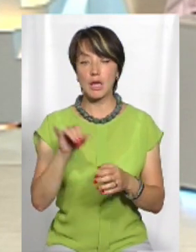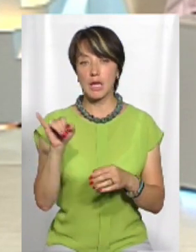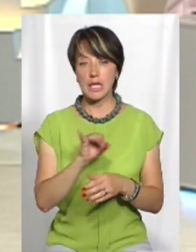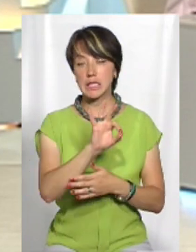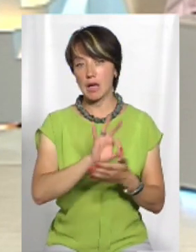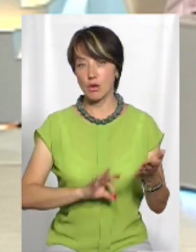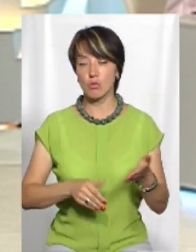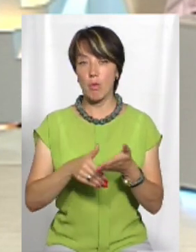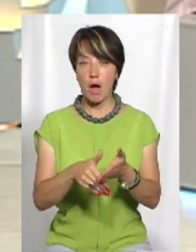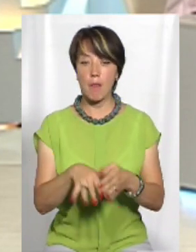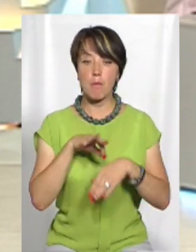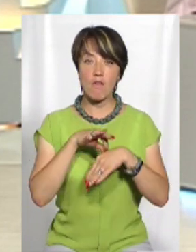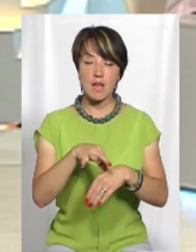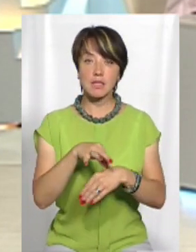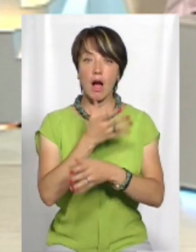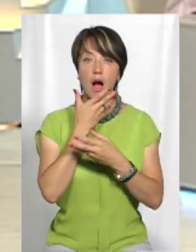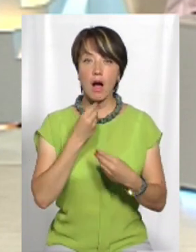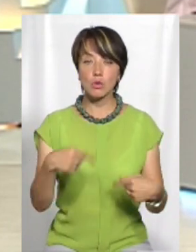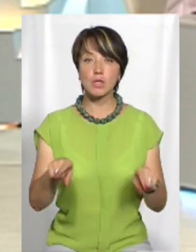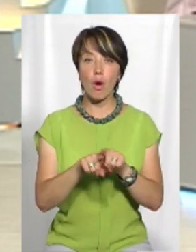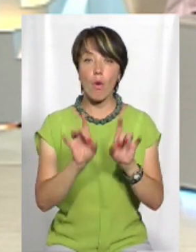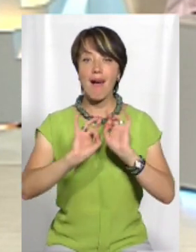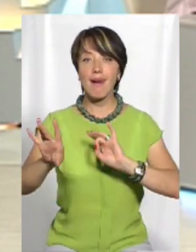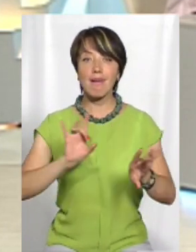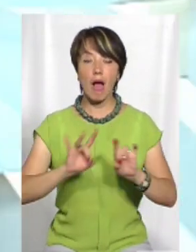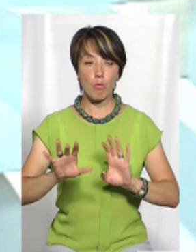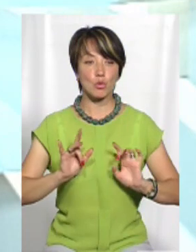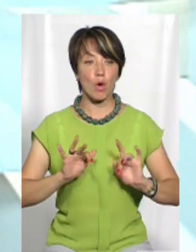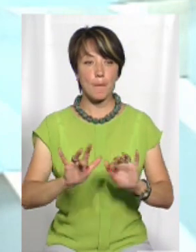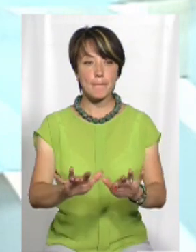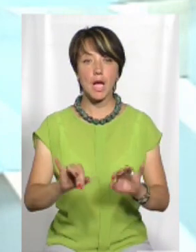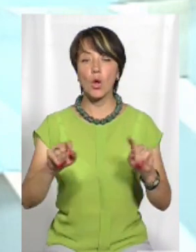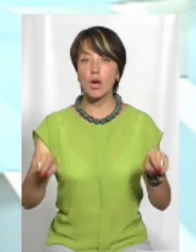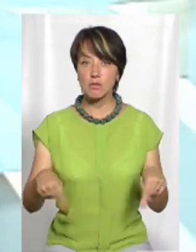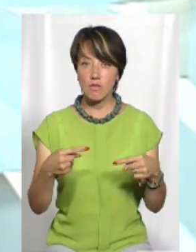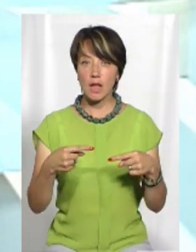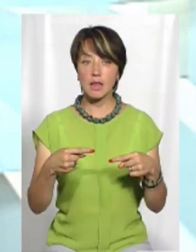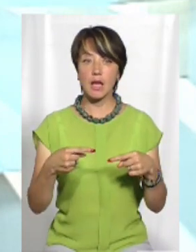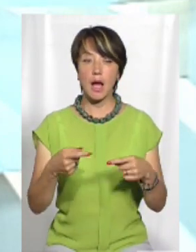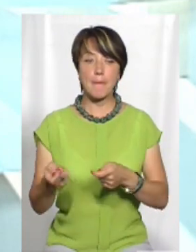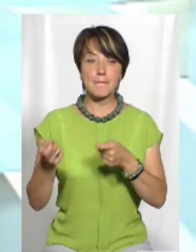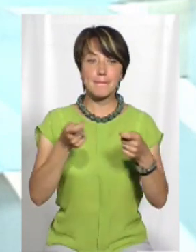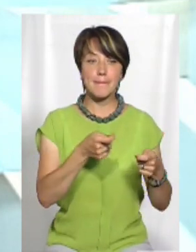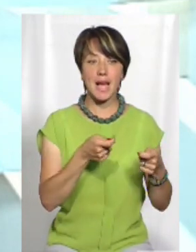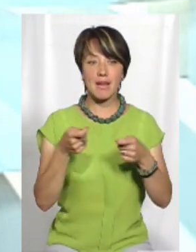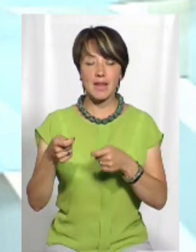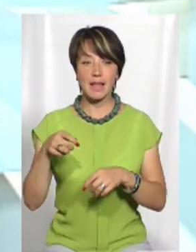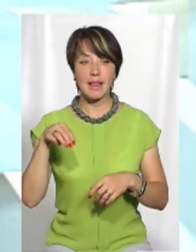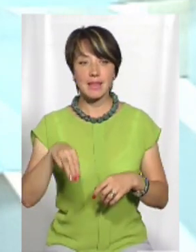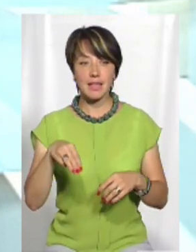і зразу допомагали провести дуже гарну таку рекламну кампанію і організувати трансфери, перевезення.